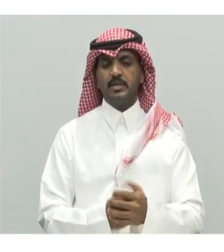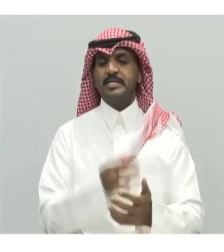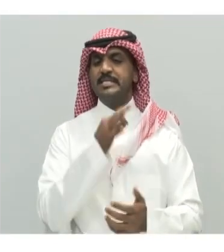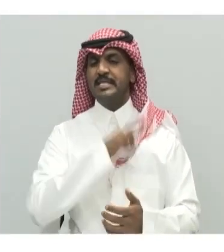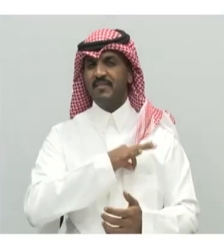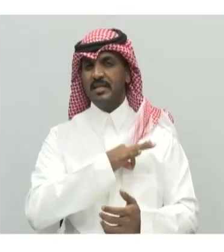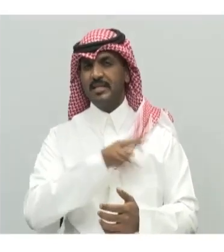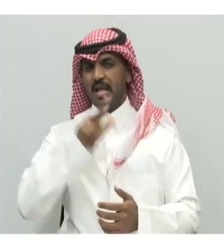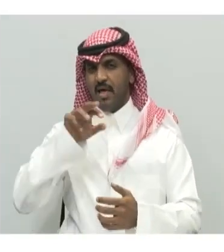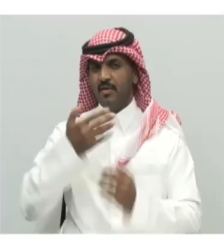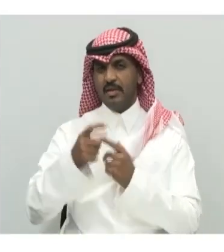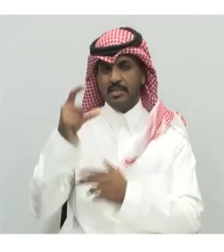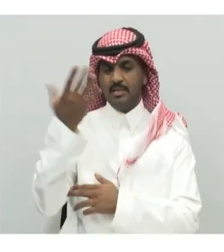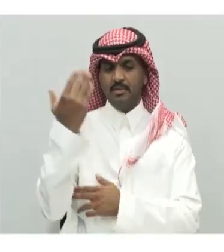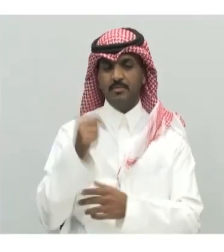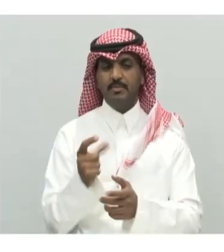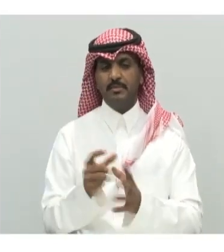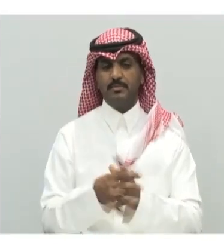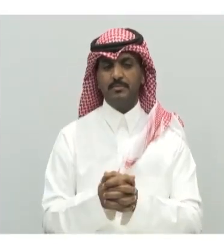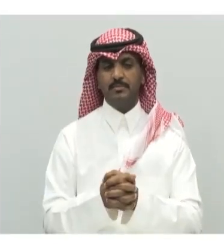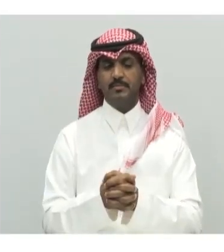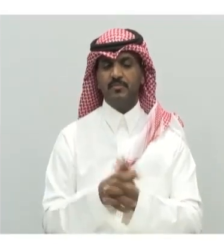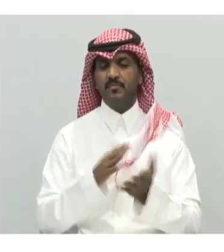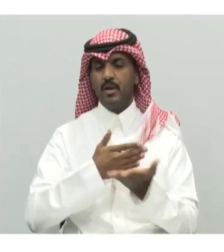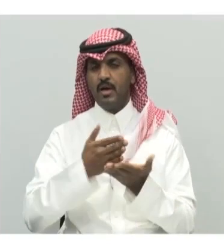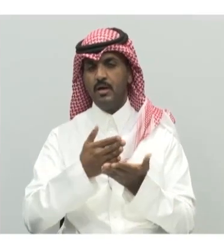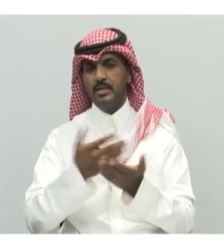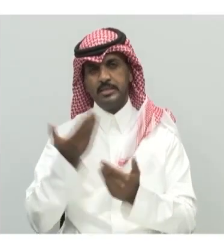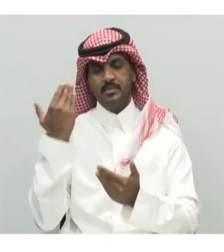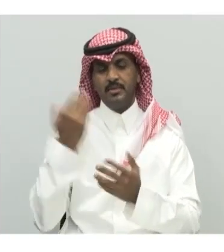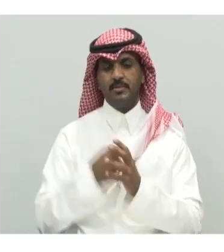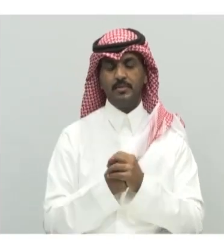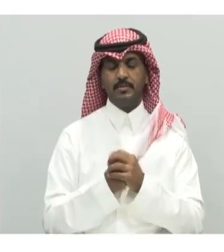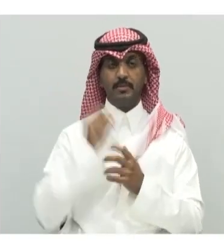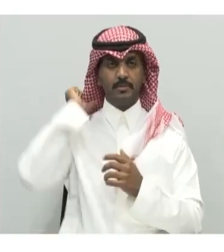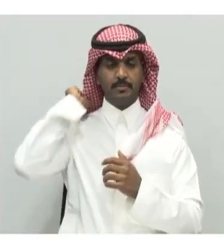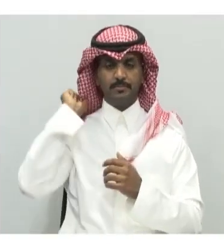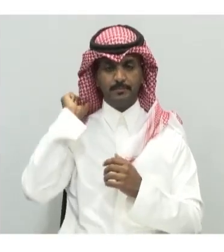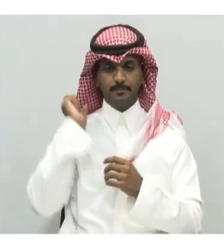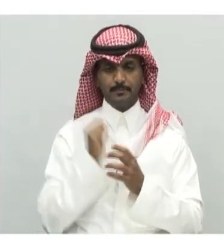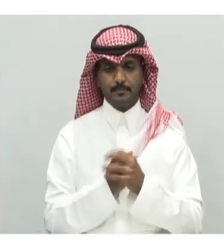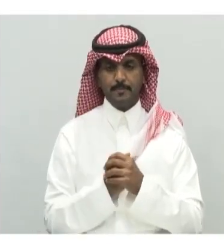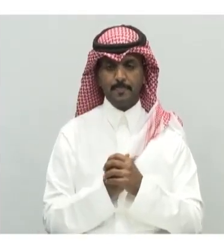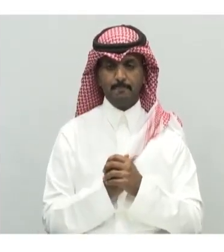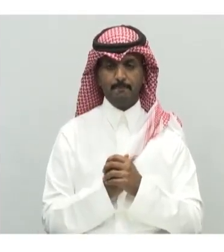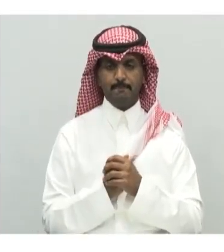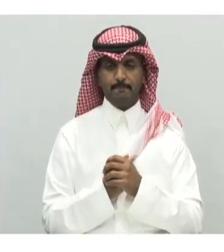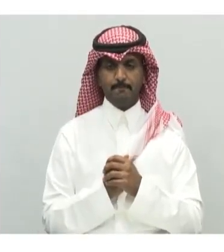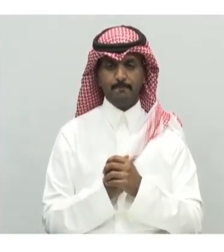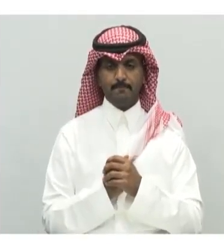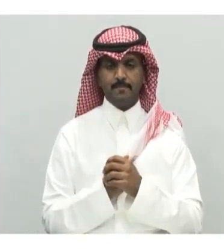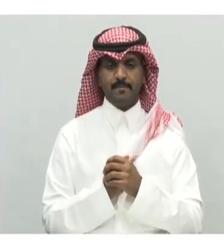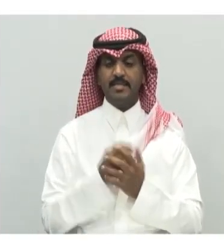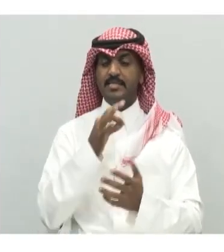استفاده الحضاره الاسلاميه من فراغ السابقه استفاده من ماذا احسنتم